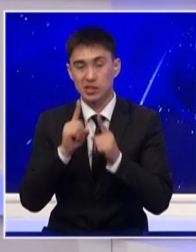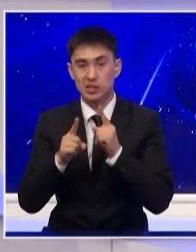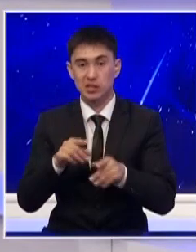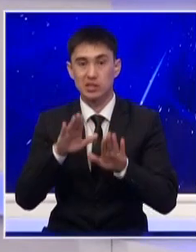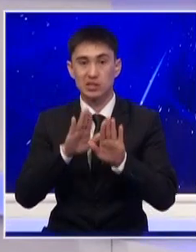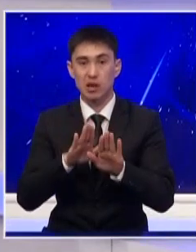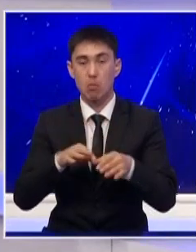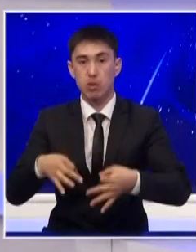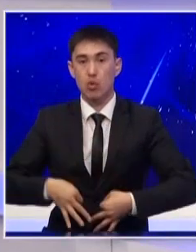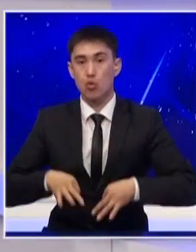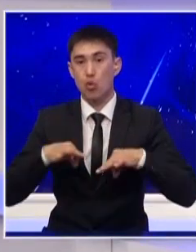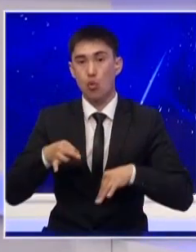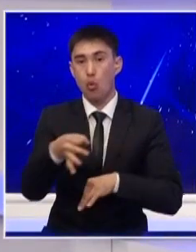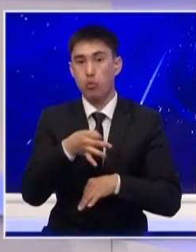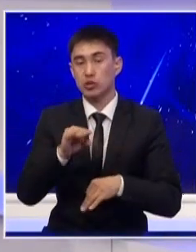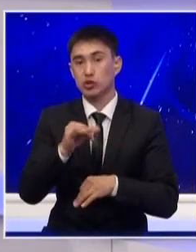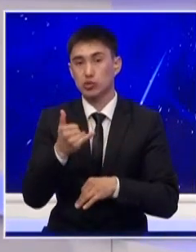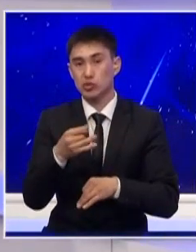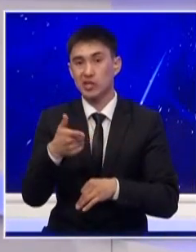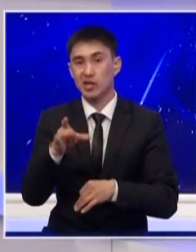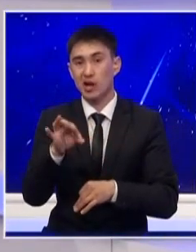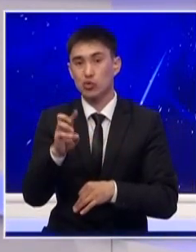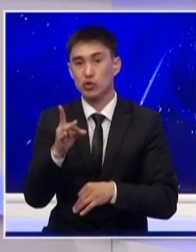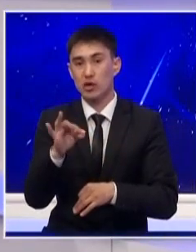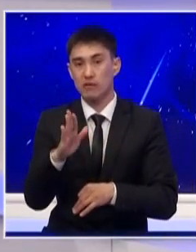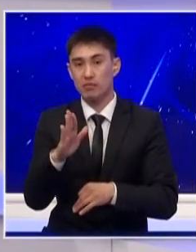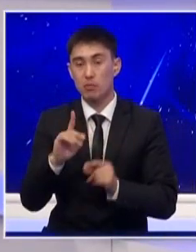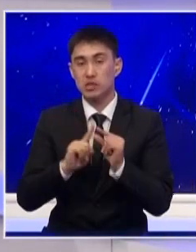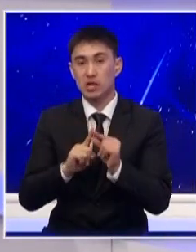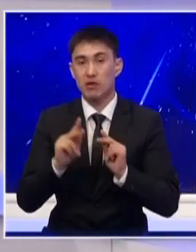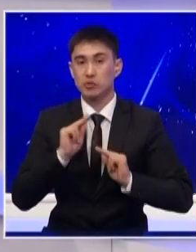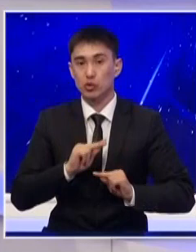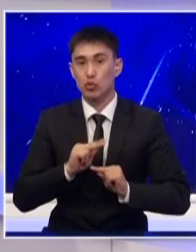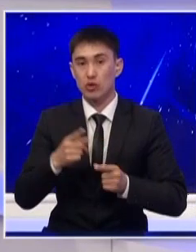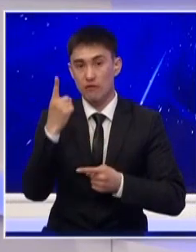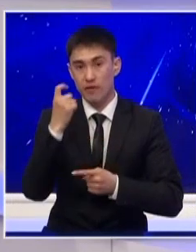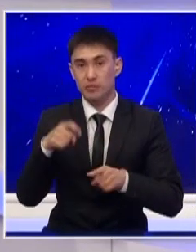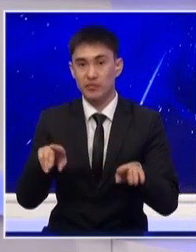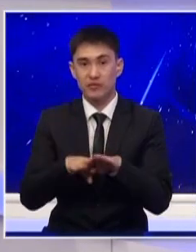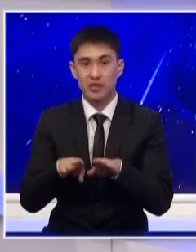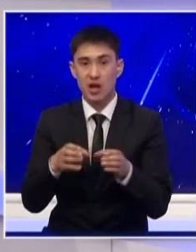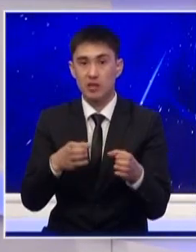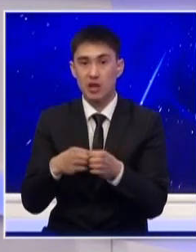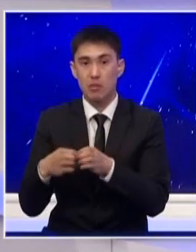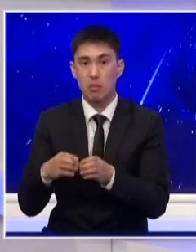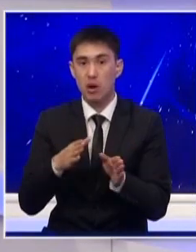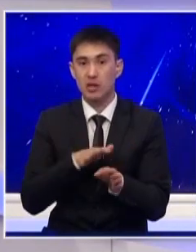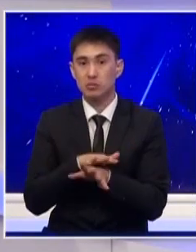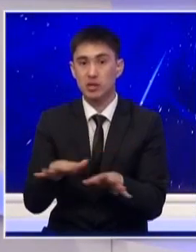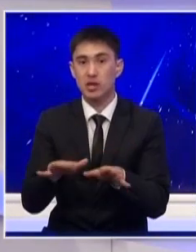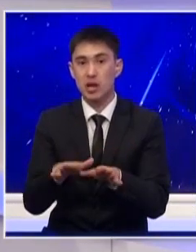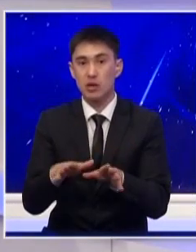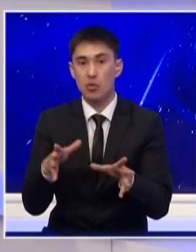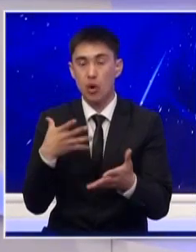заседании заместитель прокурора области ЖТСУ Серкали Кушалиев. По словам сотрудников ведомства, все этапы по